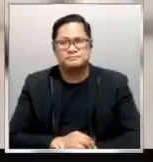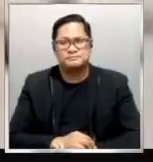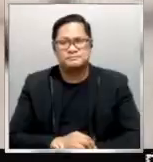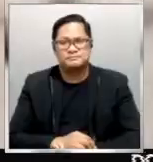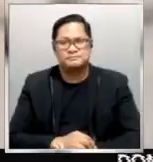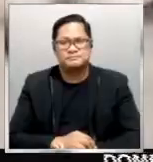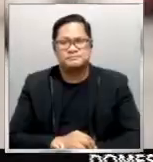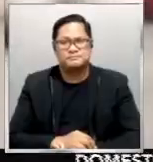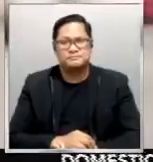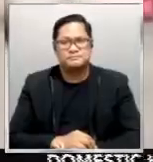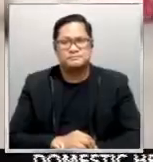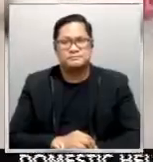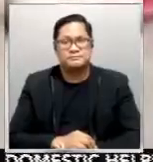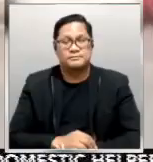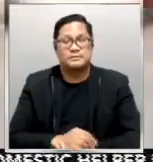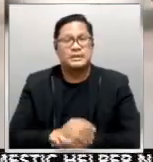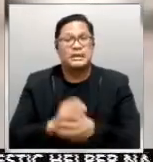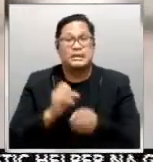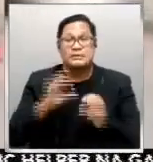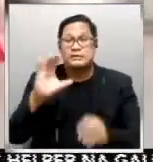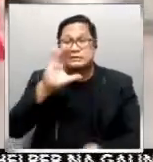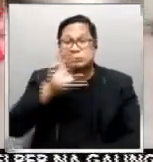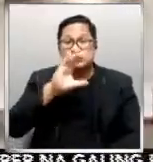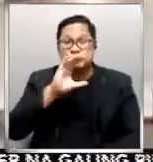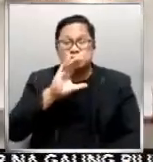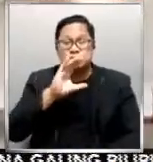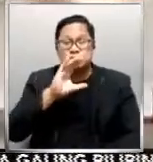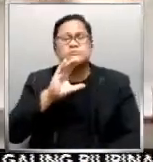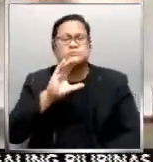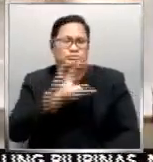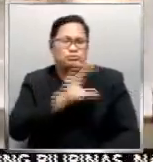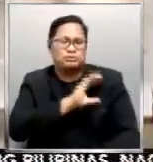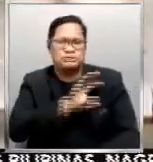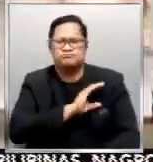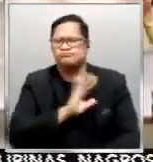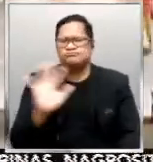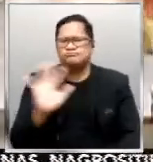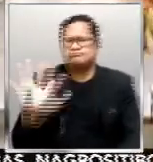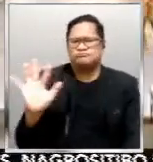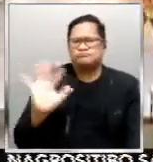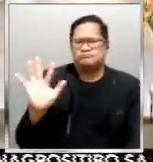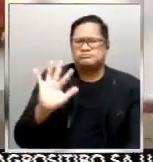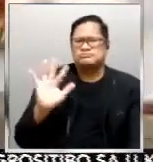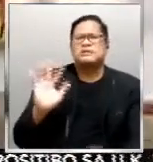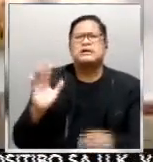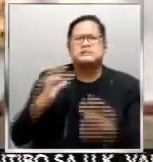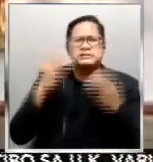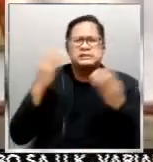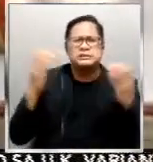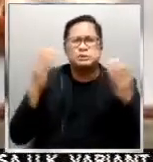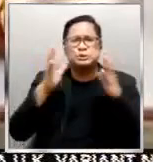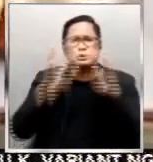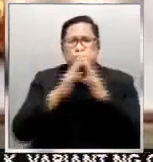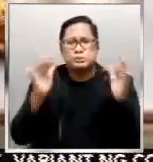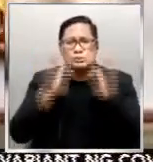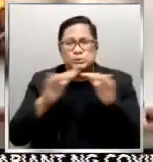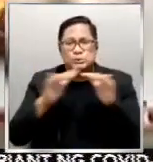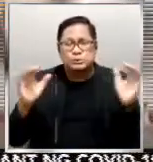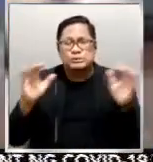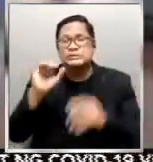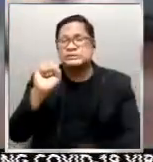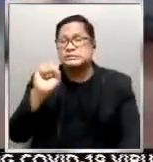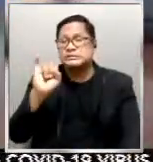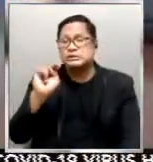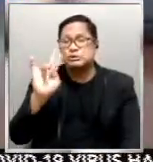Kung ang Cebu City Police ang tatanungin, tutol ito sa planong pagdaraos ng cultural presentation ng Sinulog sa South Road